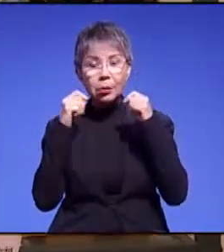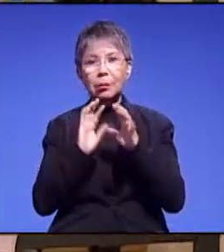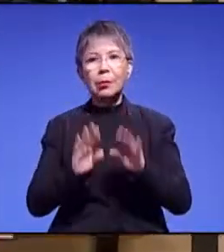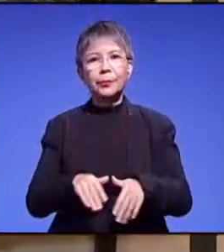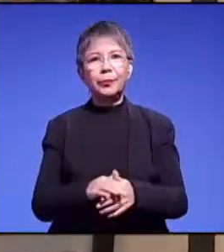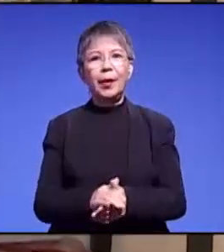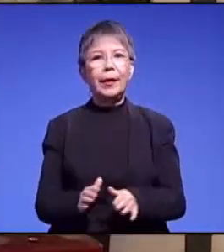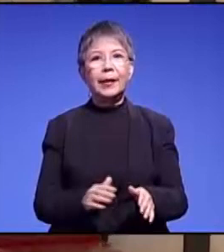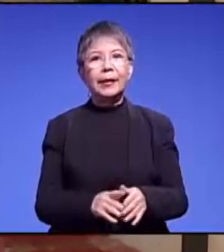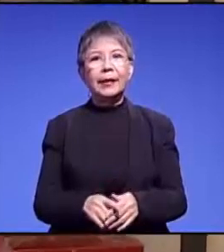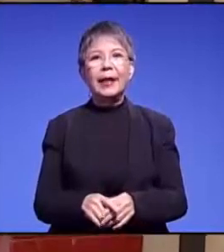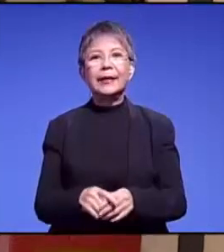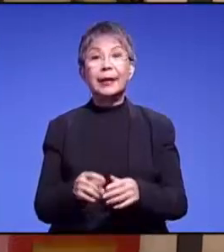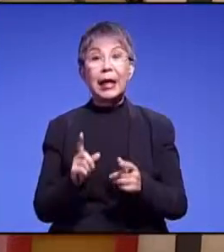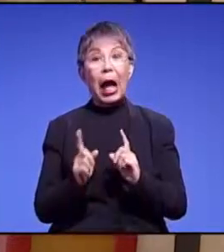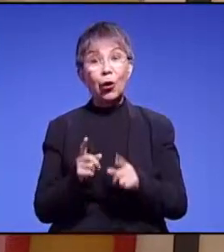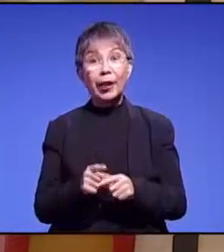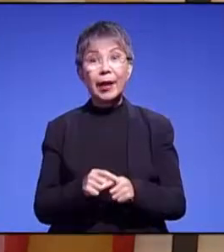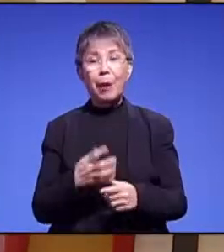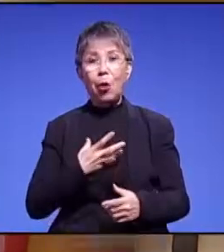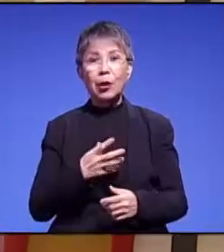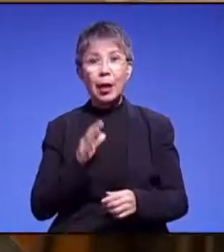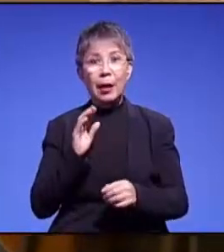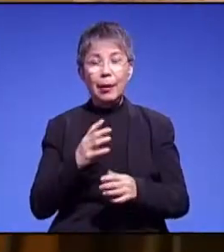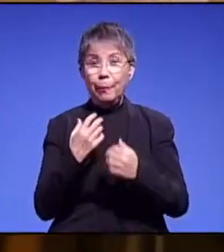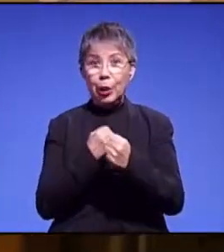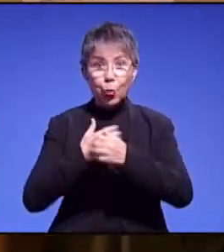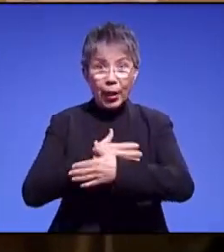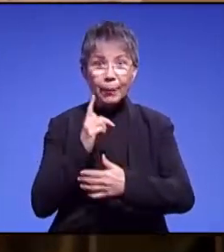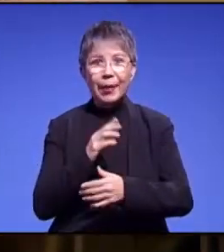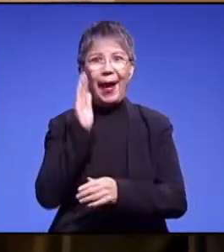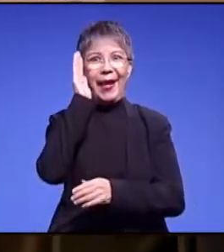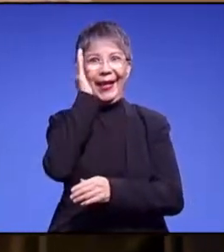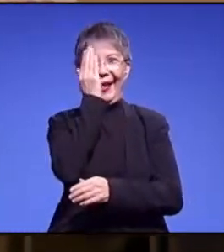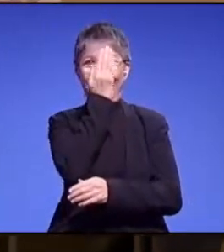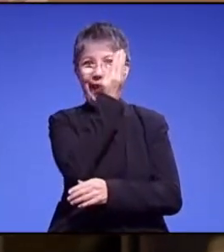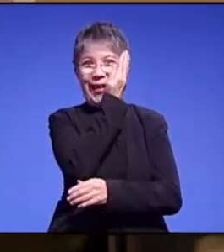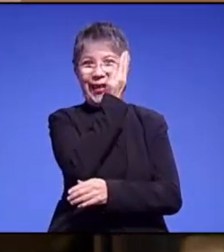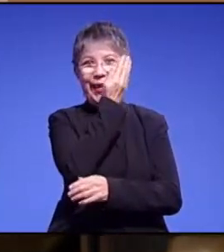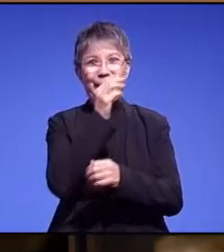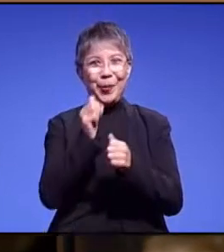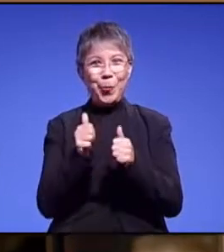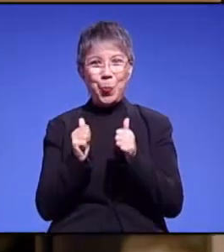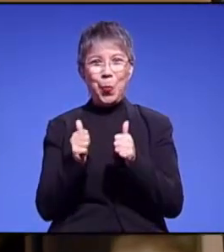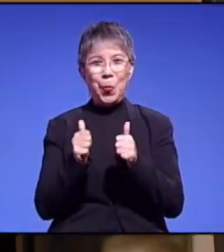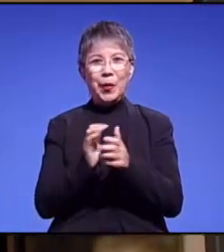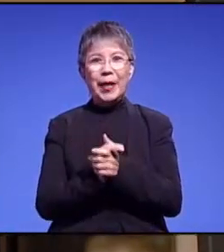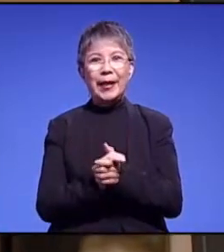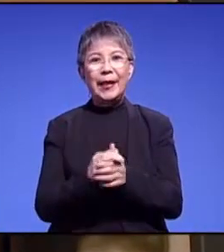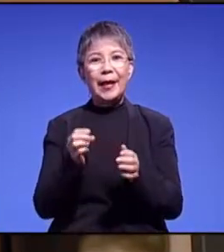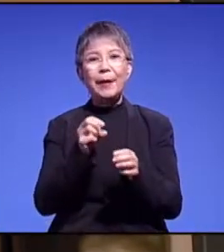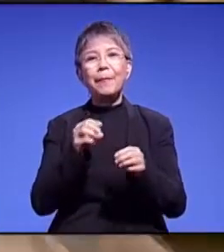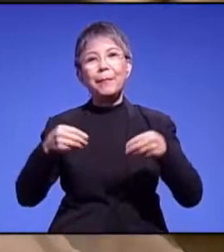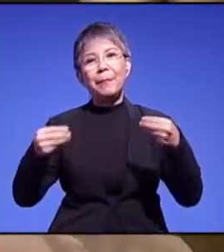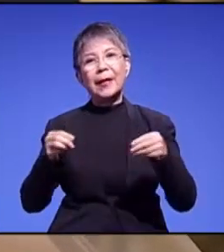Ada satu lagi sahabat si masker bila kita menginginkan perlindungan lebih, face shield. Pelindung wajah dari mika ini juga